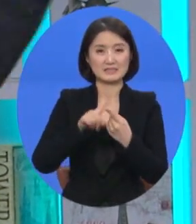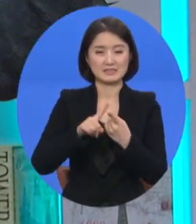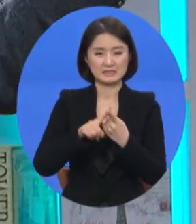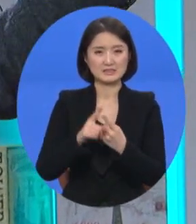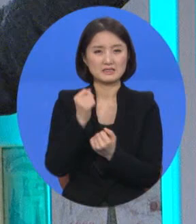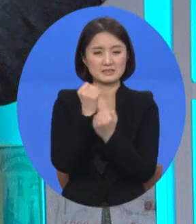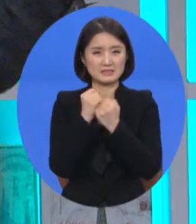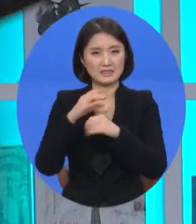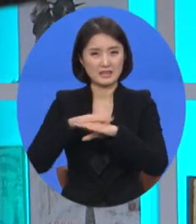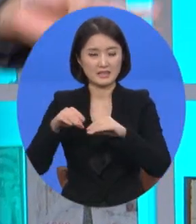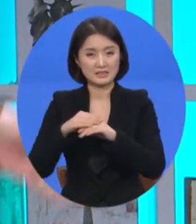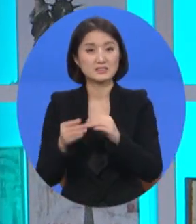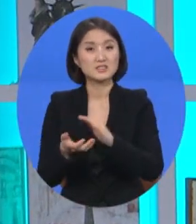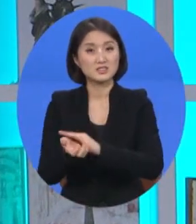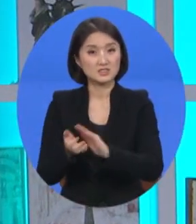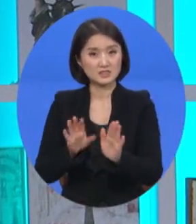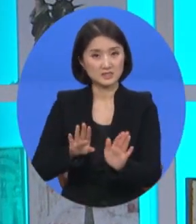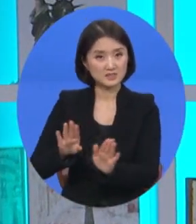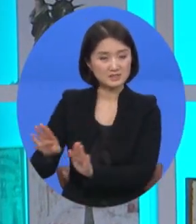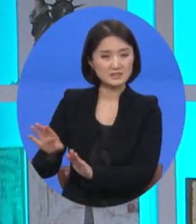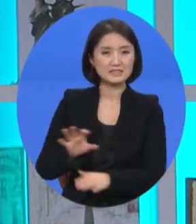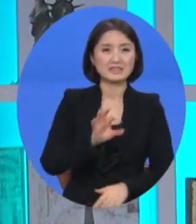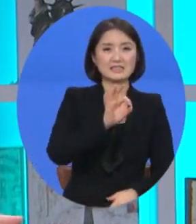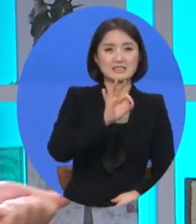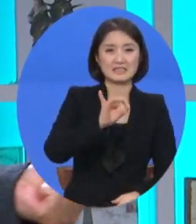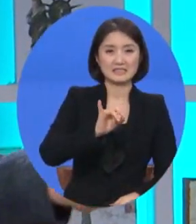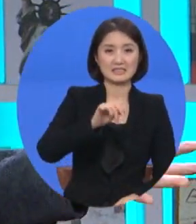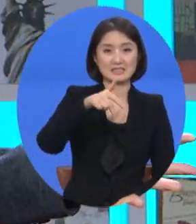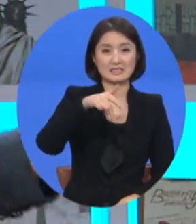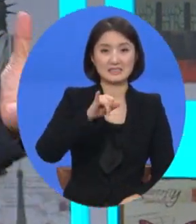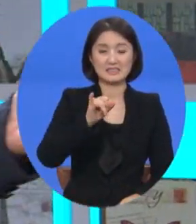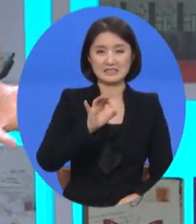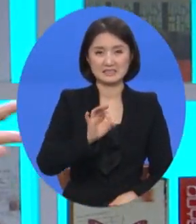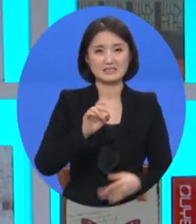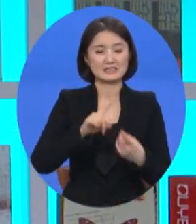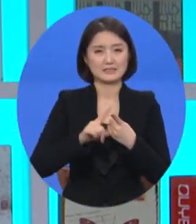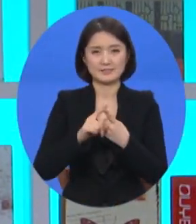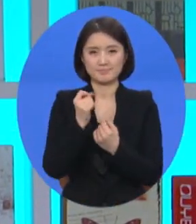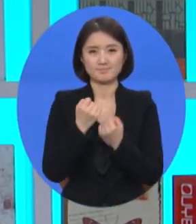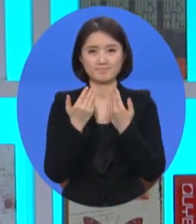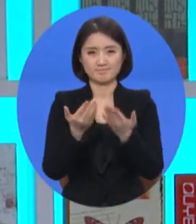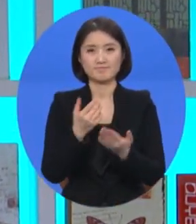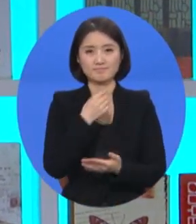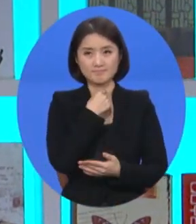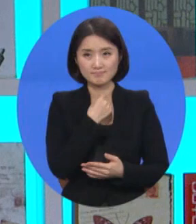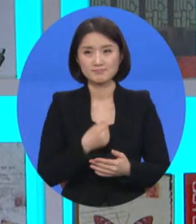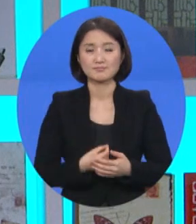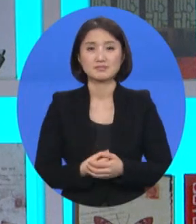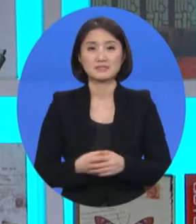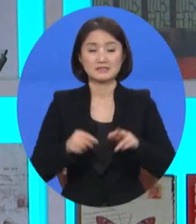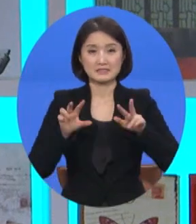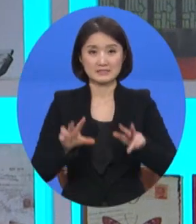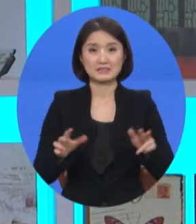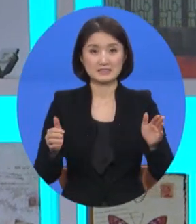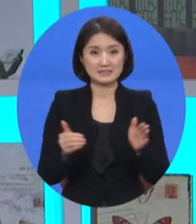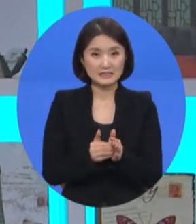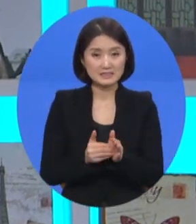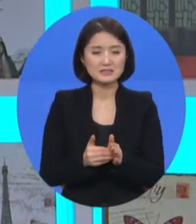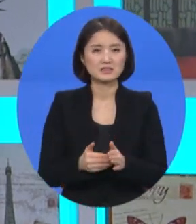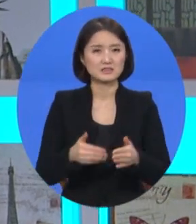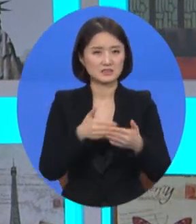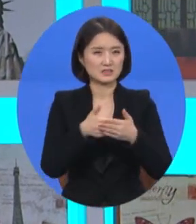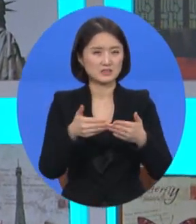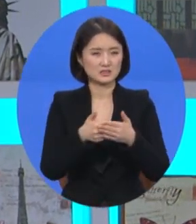이때까지 봤던 경제 정선희 나 담원 김홍도와 현재 심사정 보다는 조금 낯선 이름 입니다